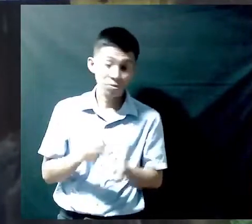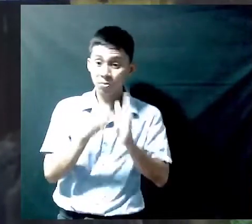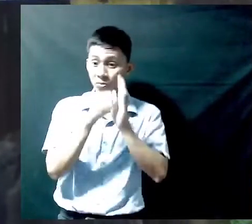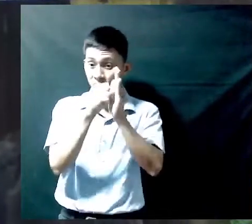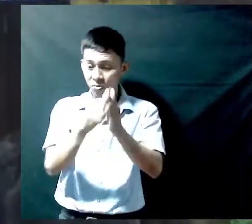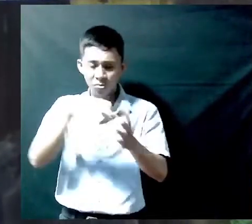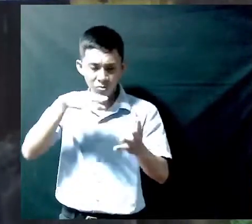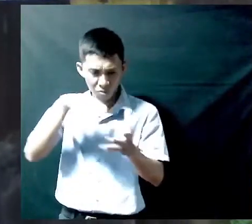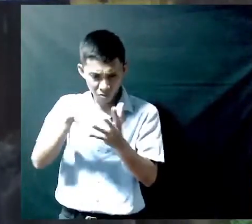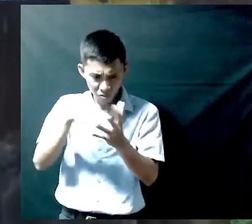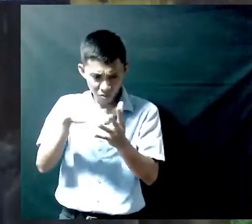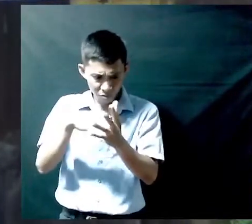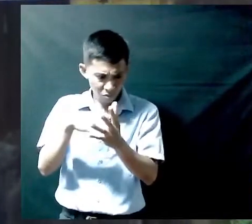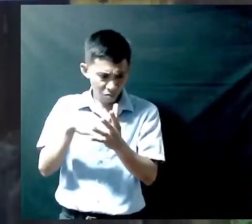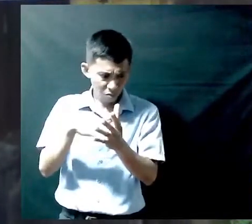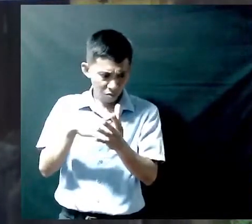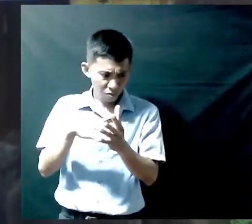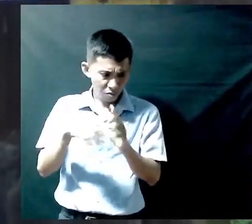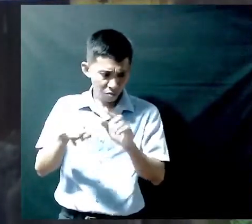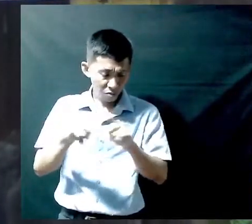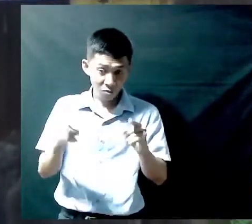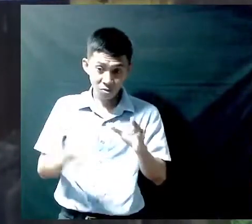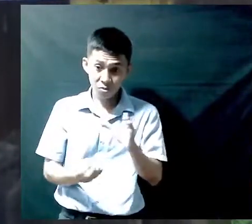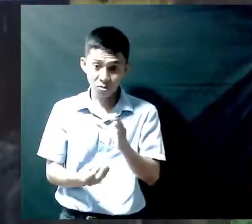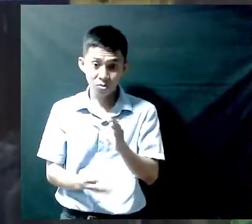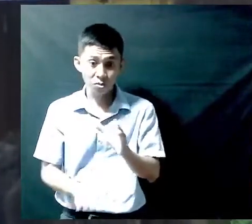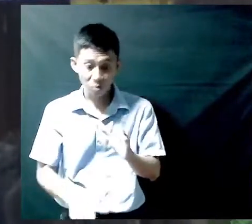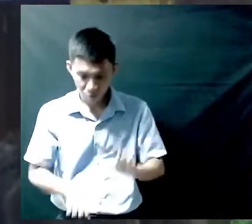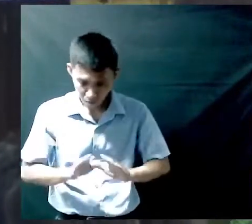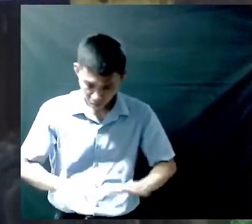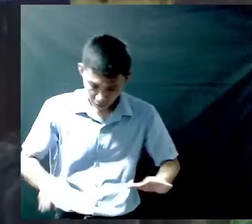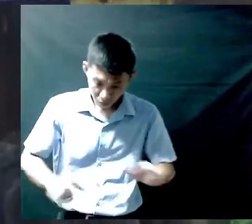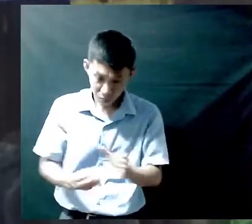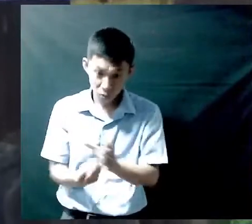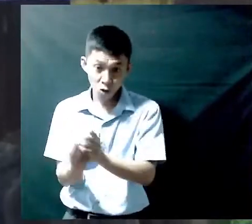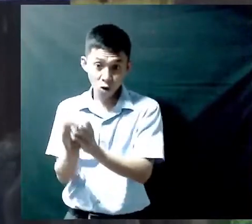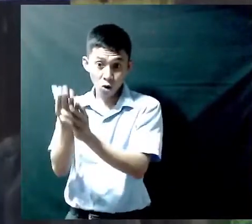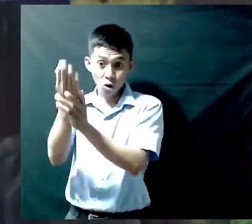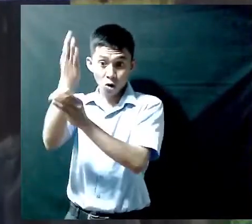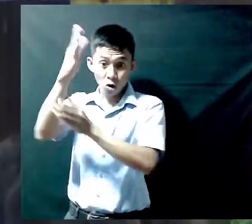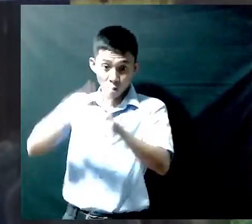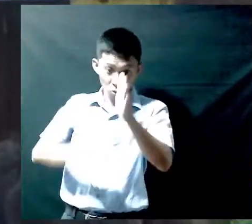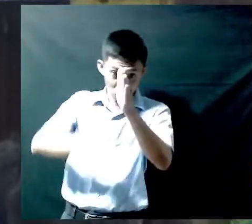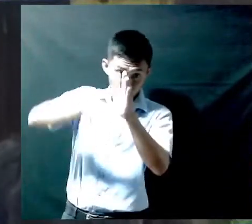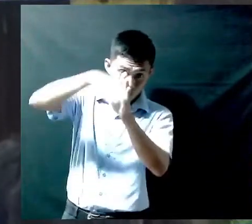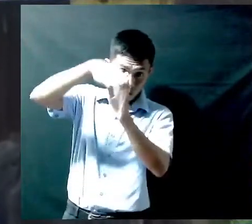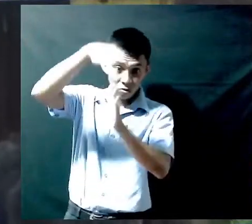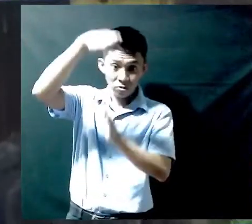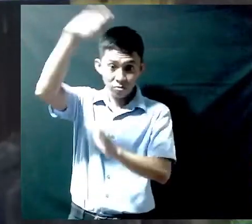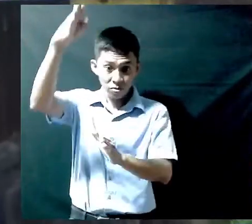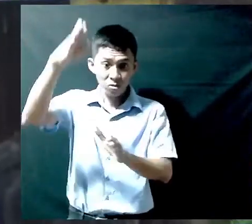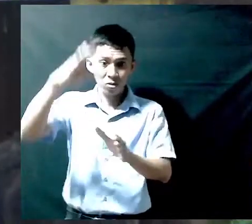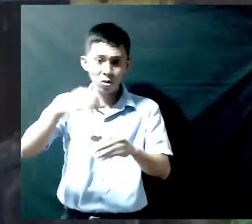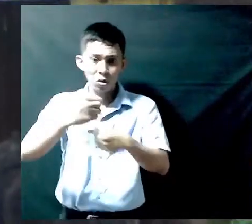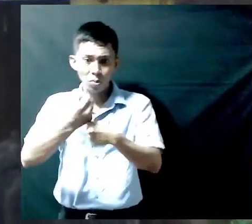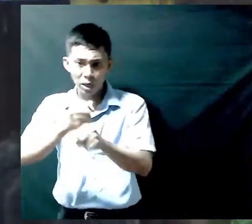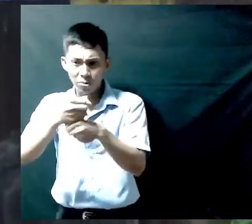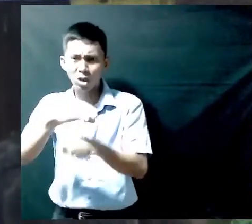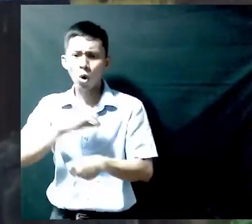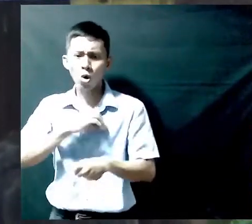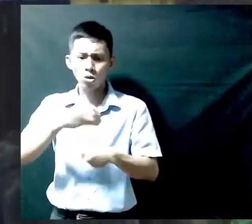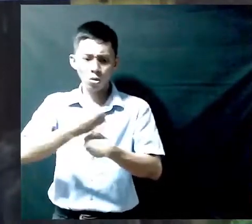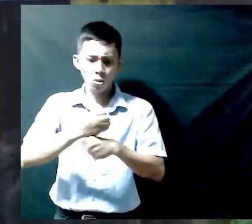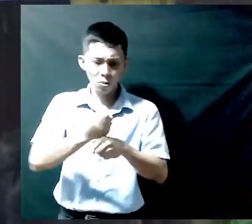lahat ng bagay. Kaya lang, minsan ang mga bata, pag lumaki na, may sarili ng decision sa buhay. Kaya kayong mga batang bata pa